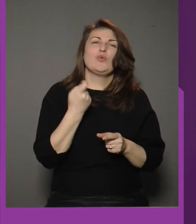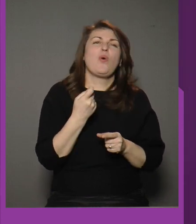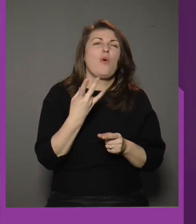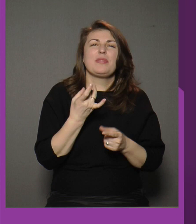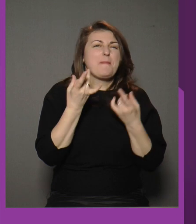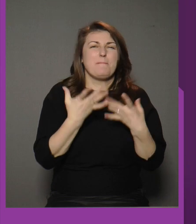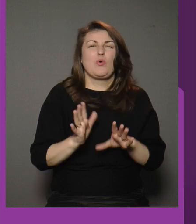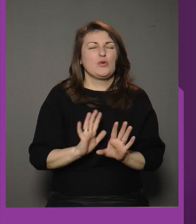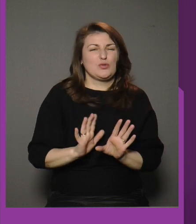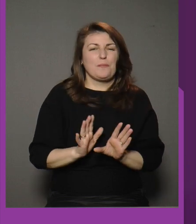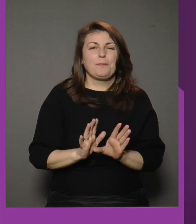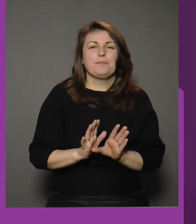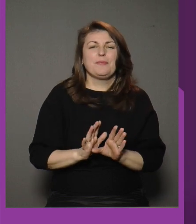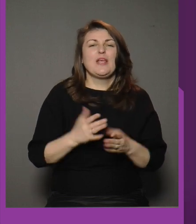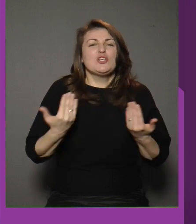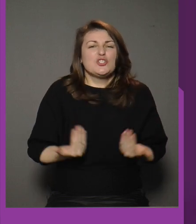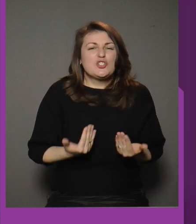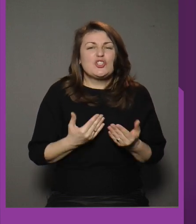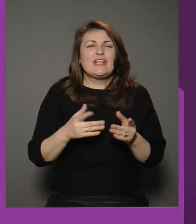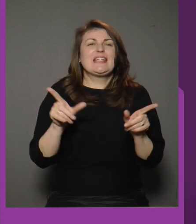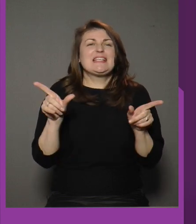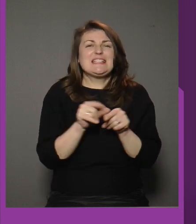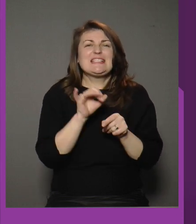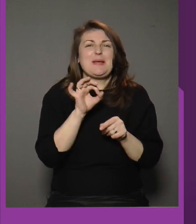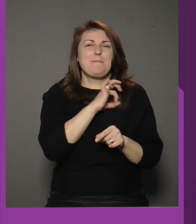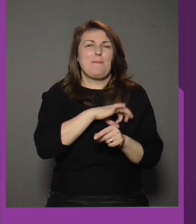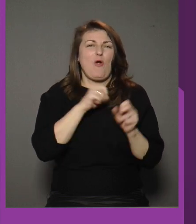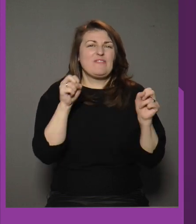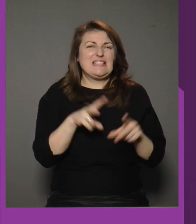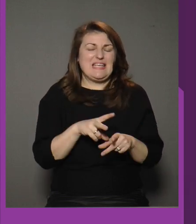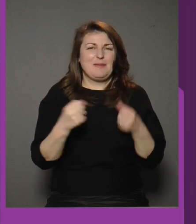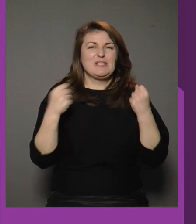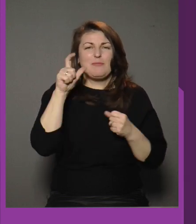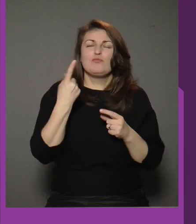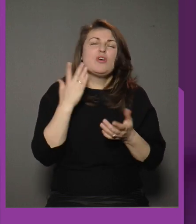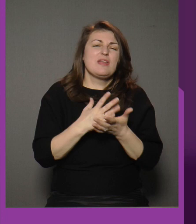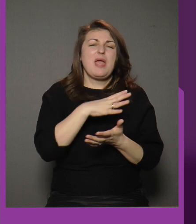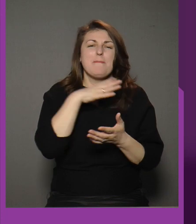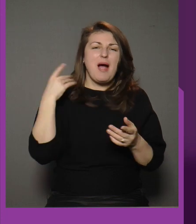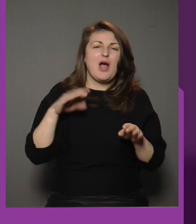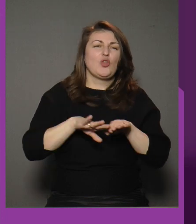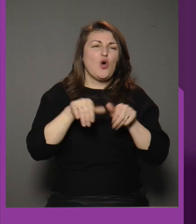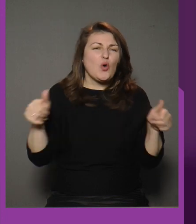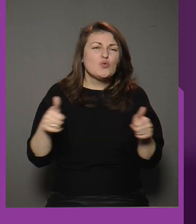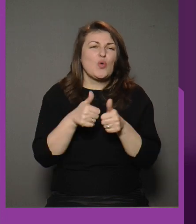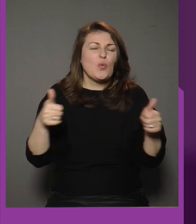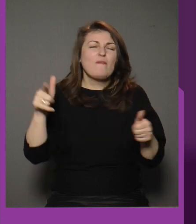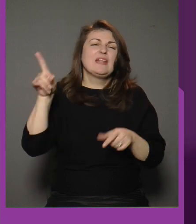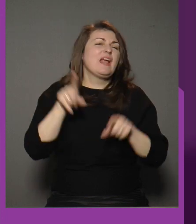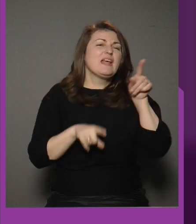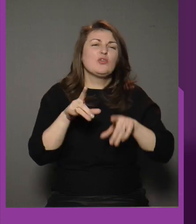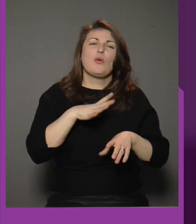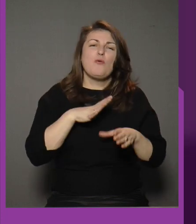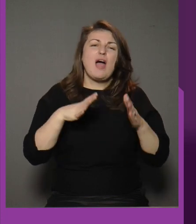непросто жити з професійним спортсменом, тому що є багато розлуки, він рідко буває